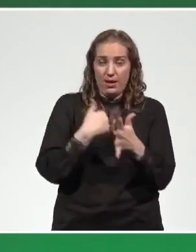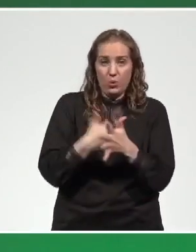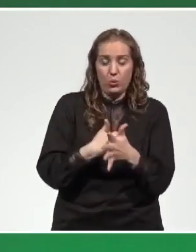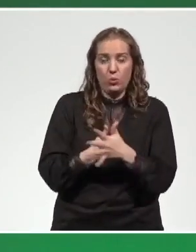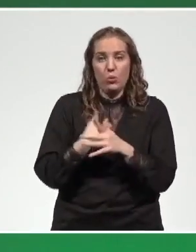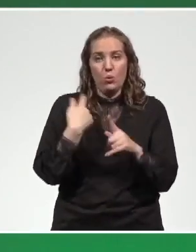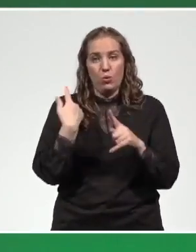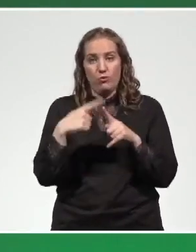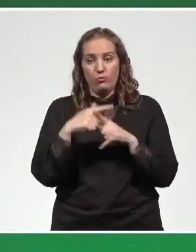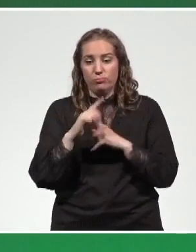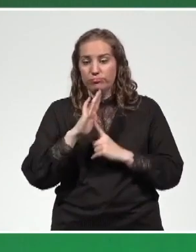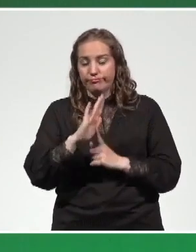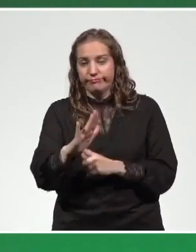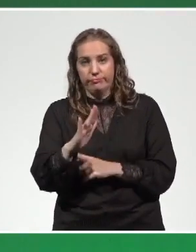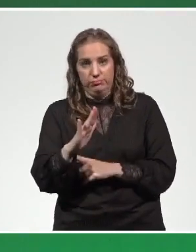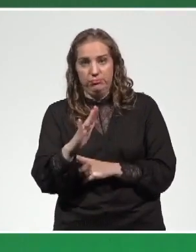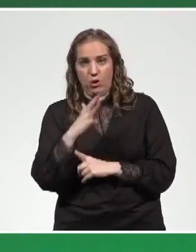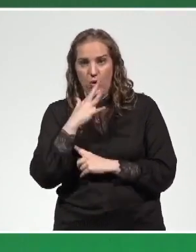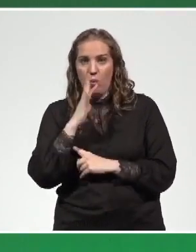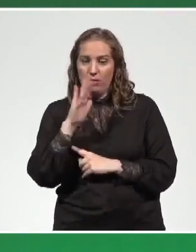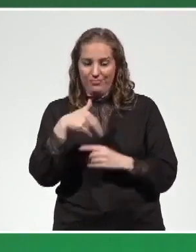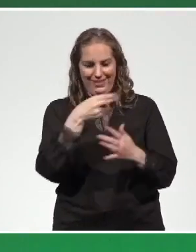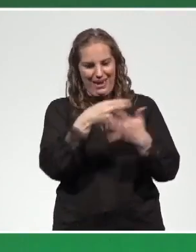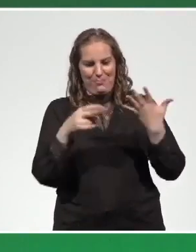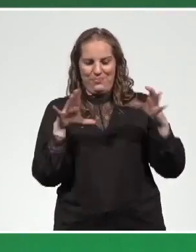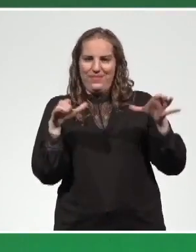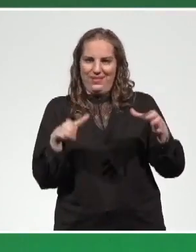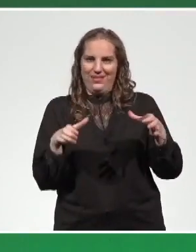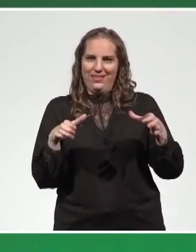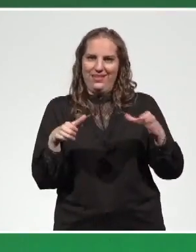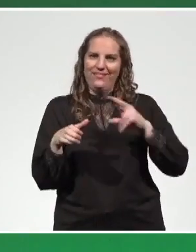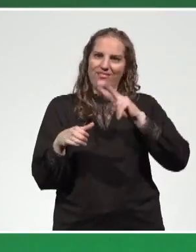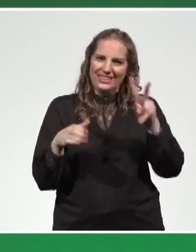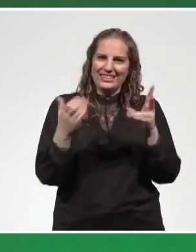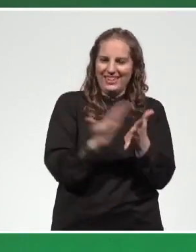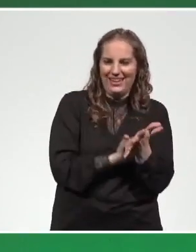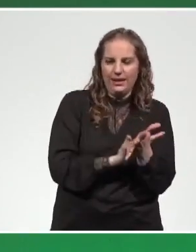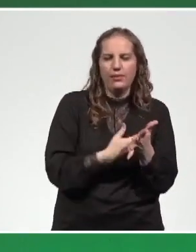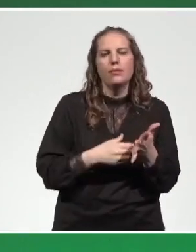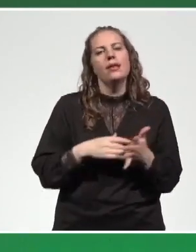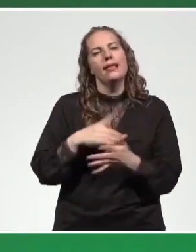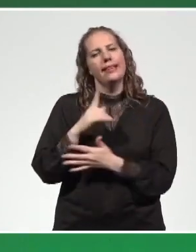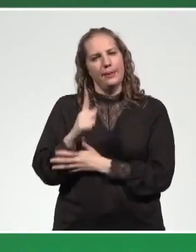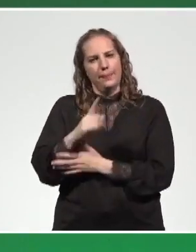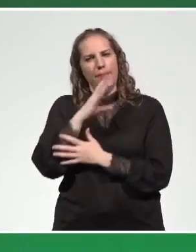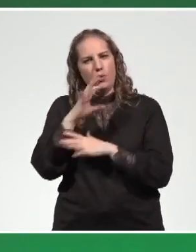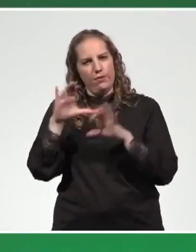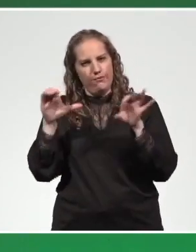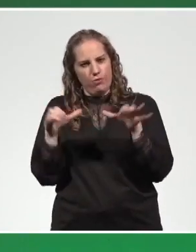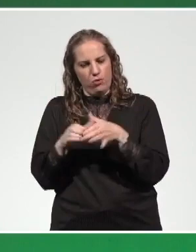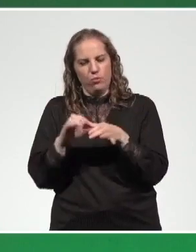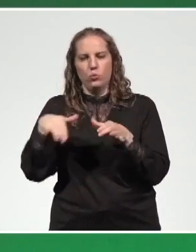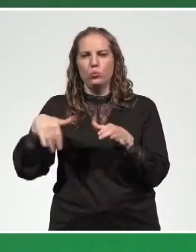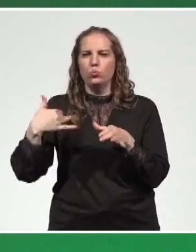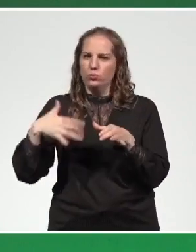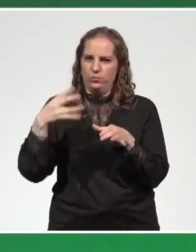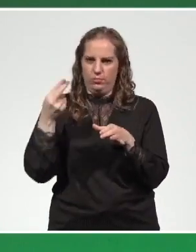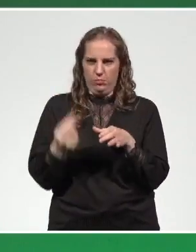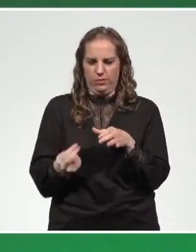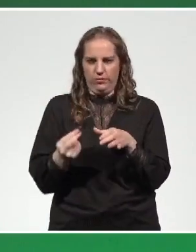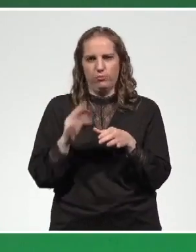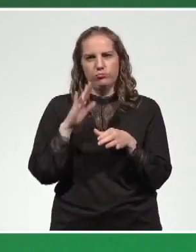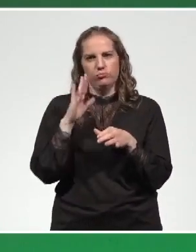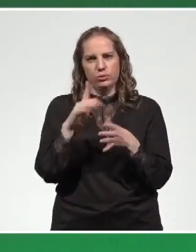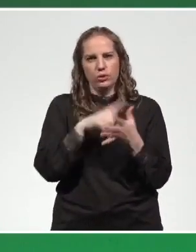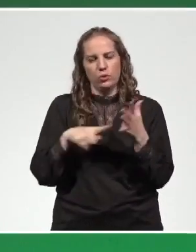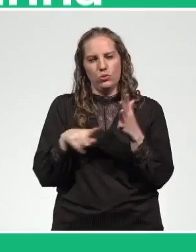í heiti hreyfingarinnar sjálfrar. Þess vegna skipar þessi málaflokkur mjög mikilvægan sess í okkar